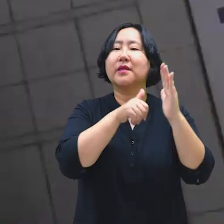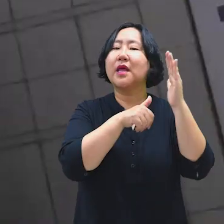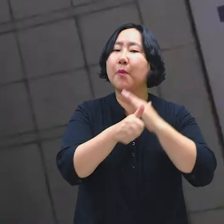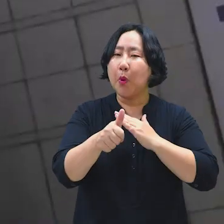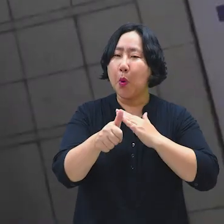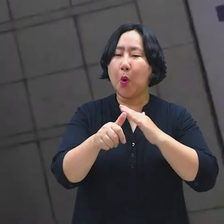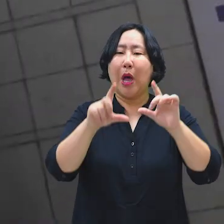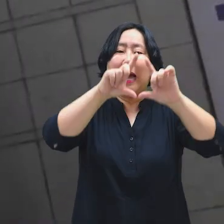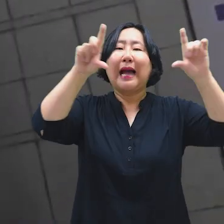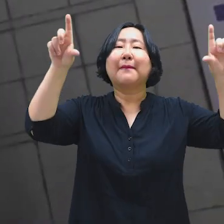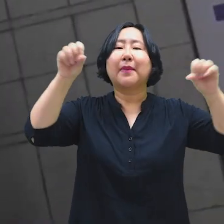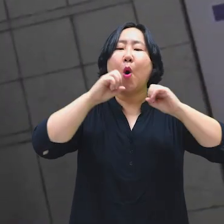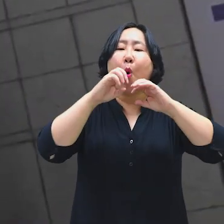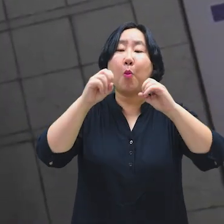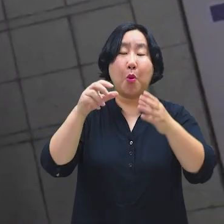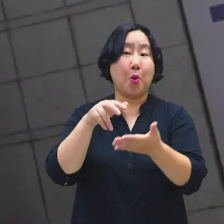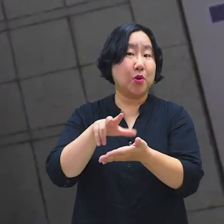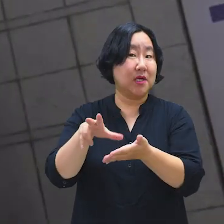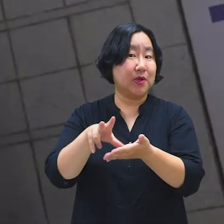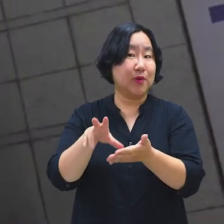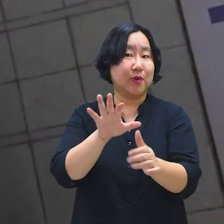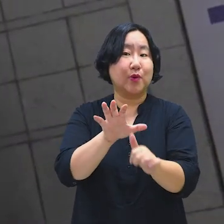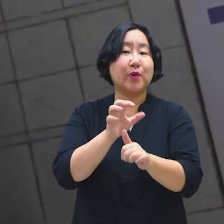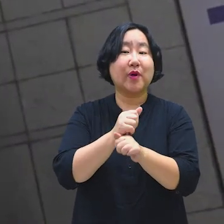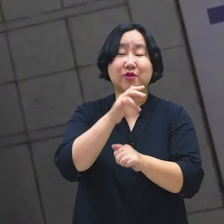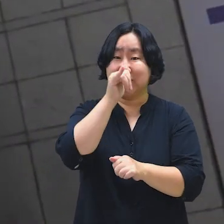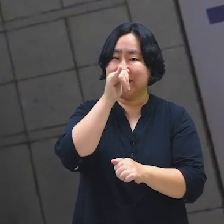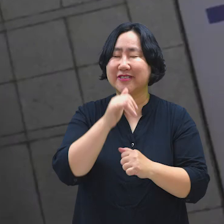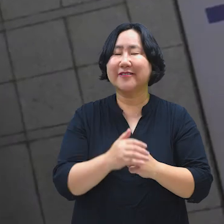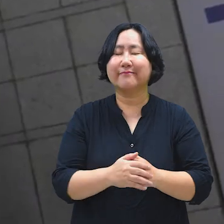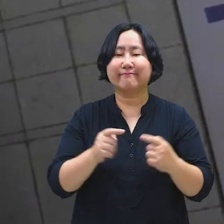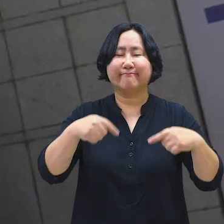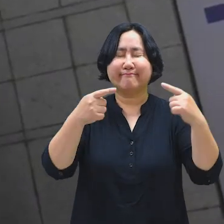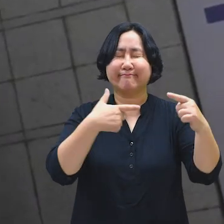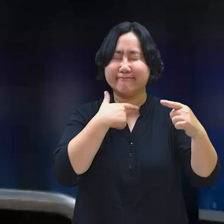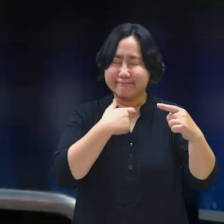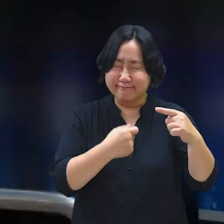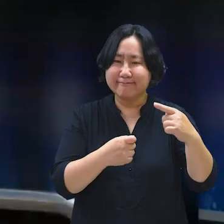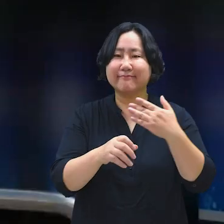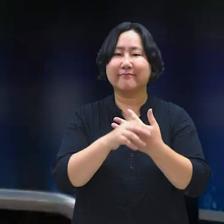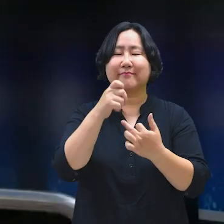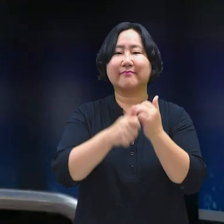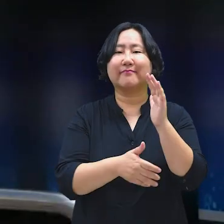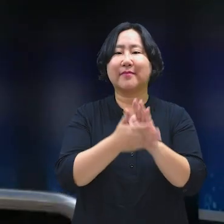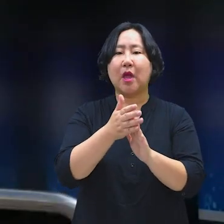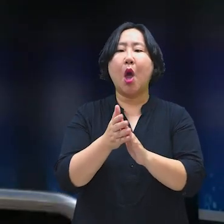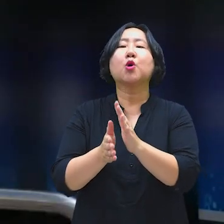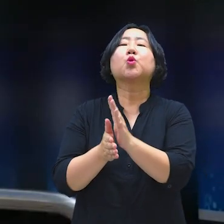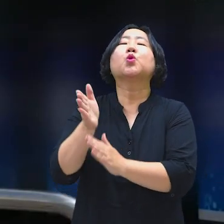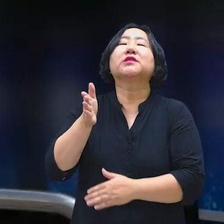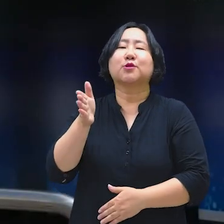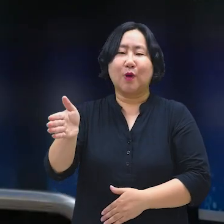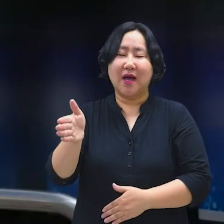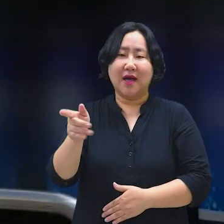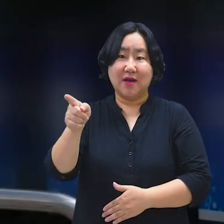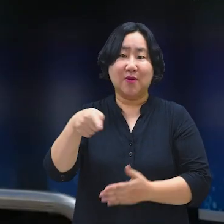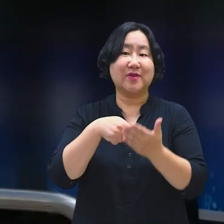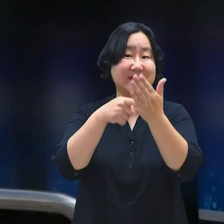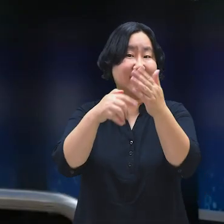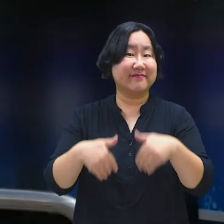간판의 홍보 자료로도 활용됩니다 참여를 원하시는 분은 서귀포 시청 도시가로 신청하시면